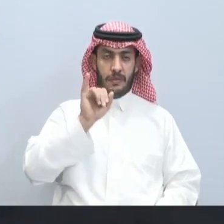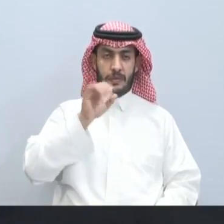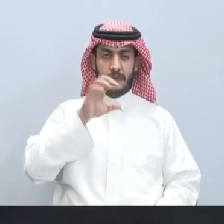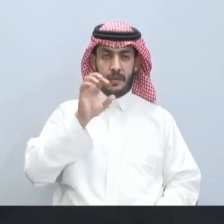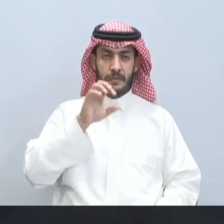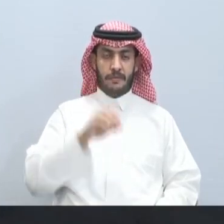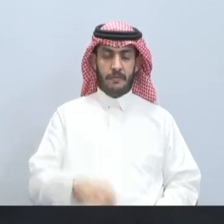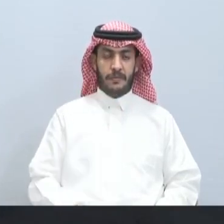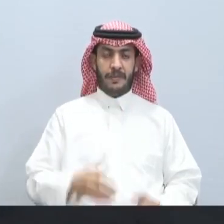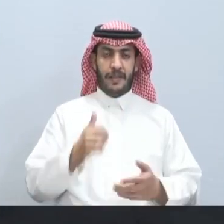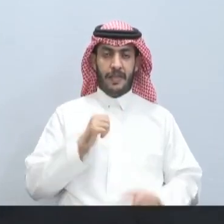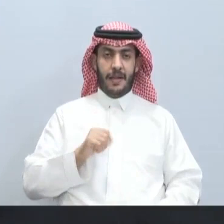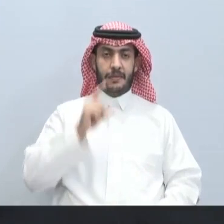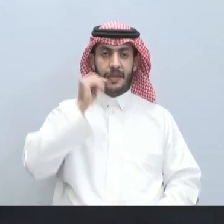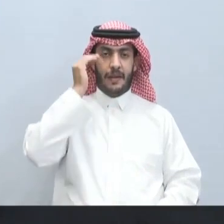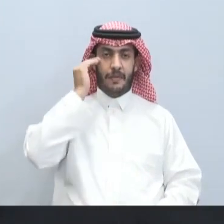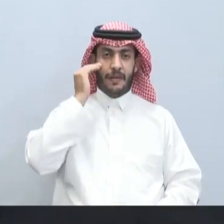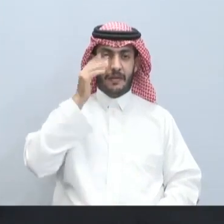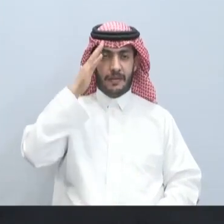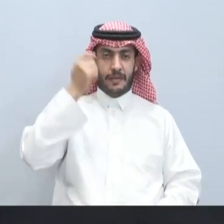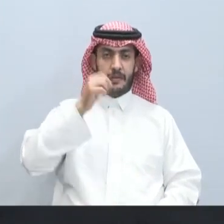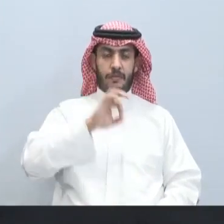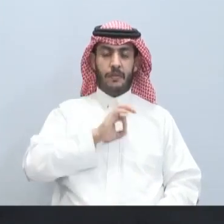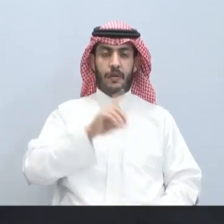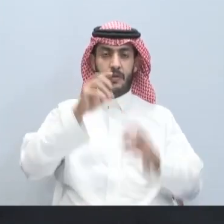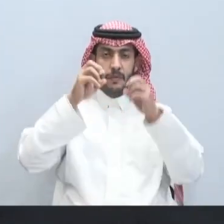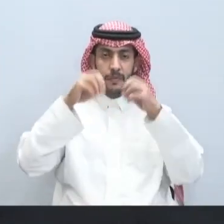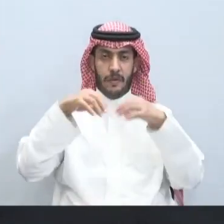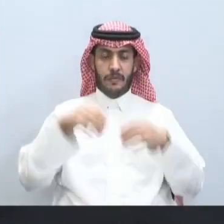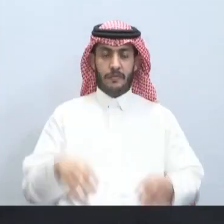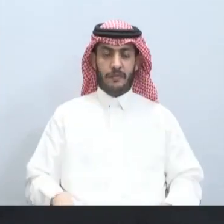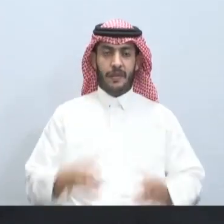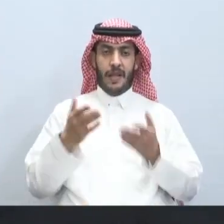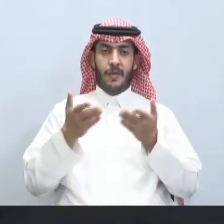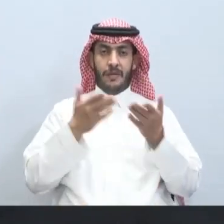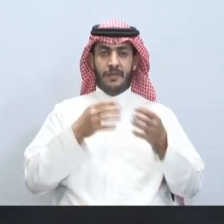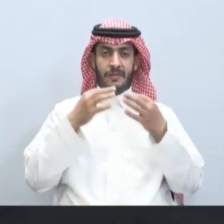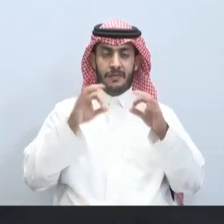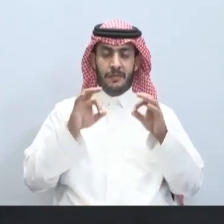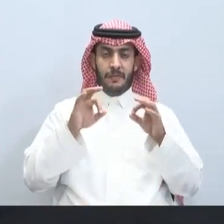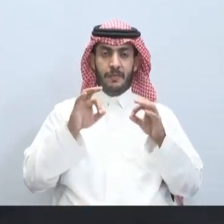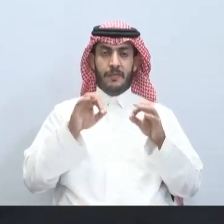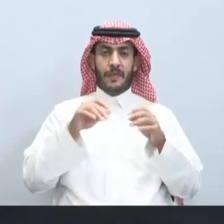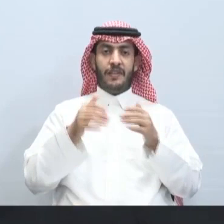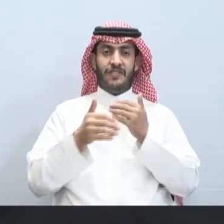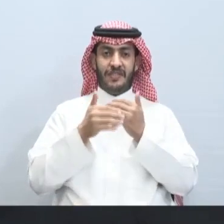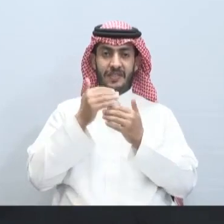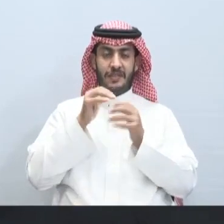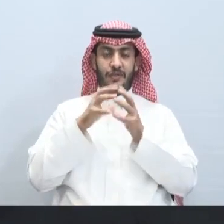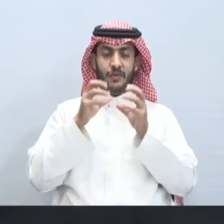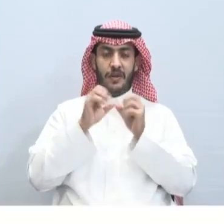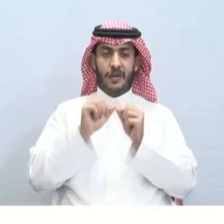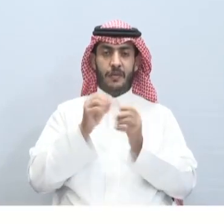وازكى السلام اعزائي الطلاب والطالبات السلام عليكم ورحمه الله وبركاته اهلا وسهلا بكم مجددا في